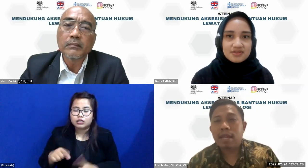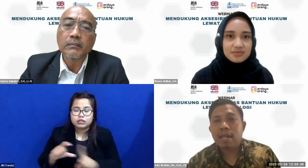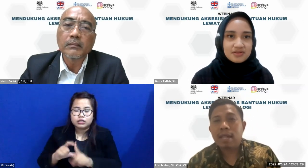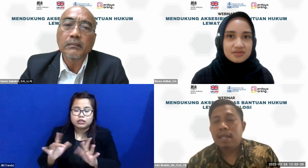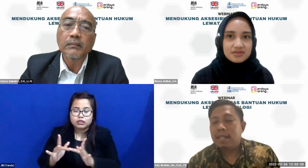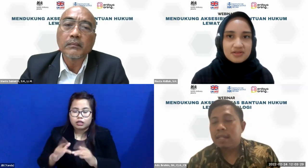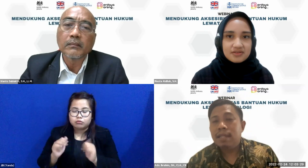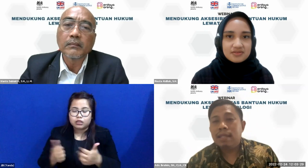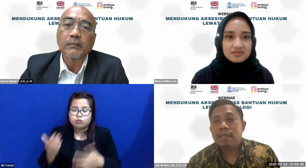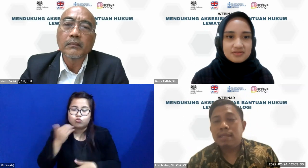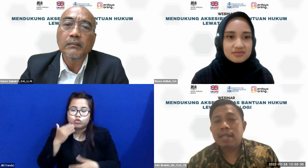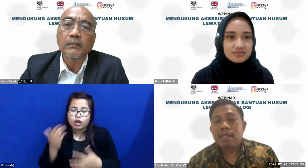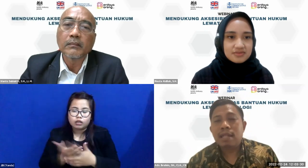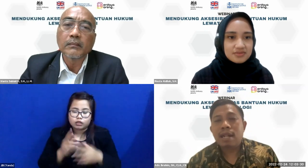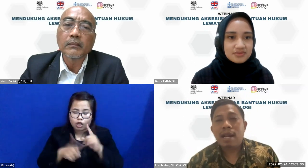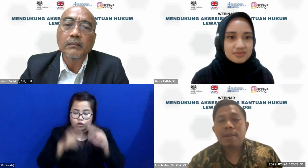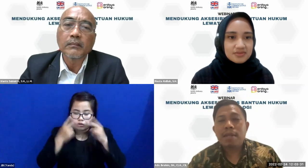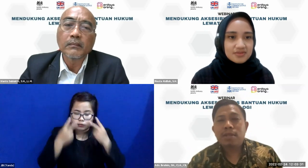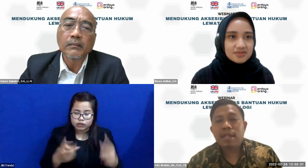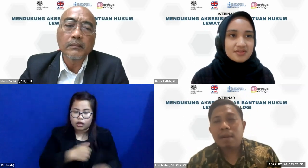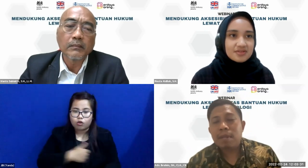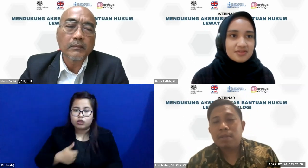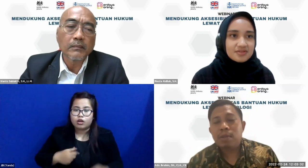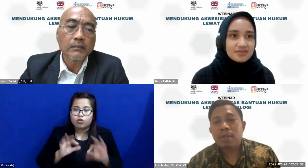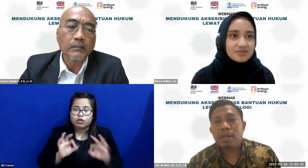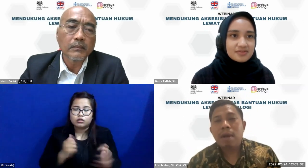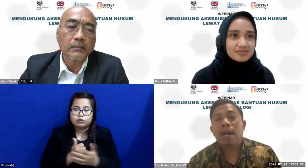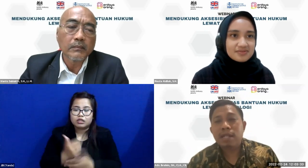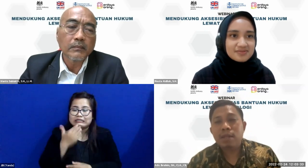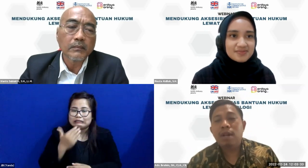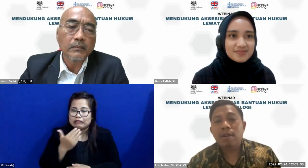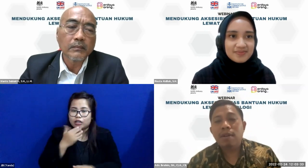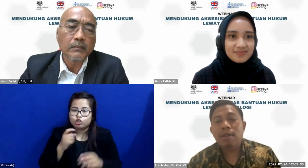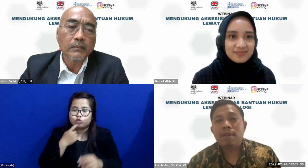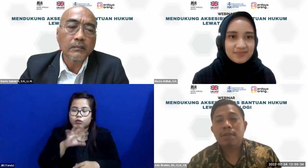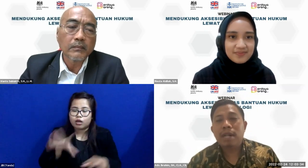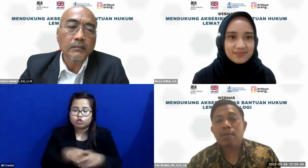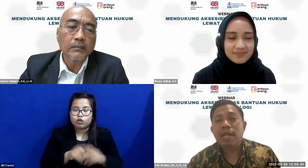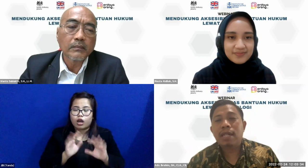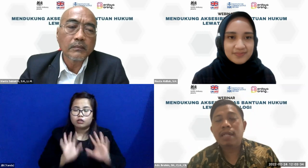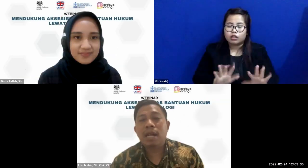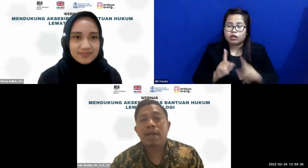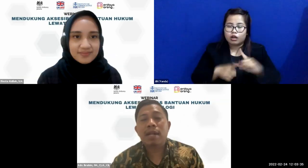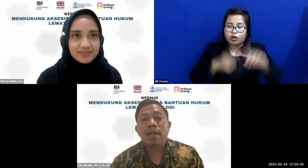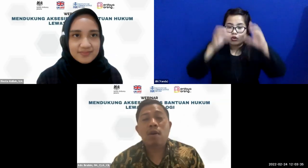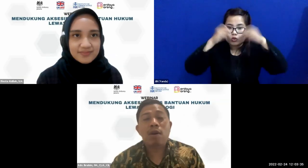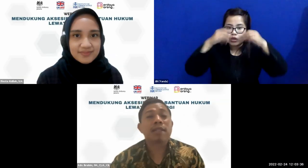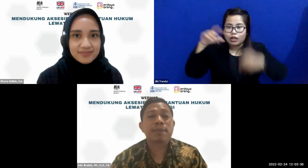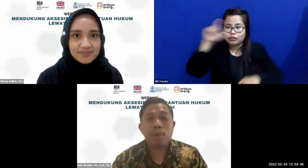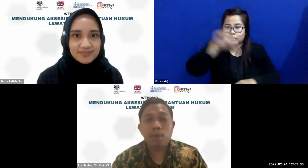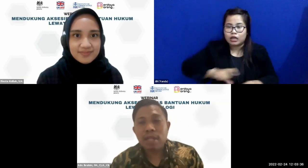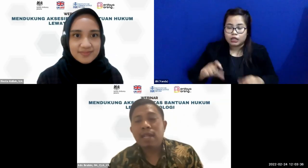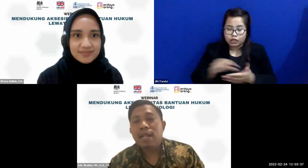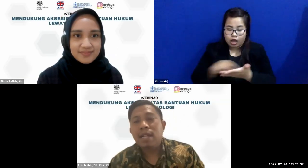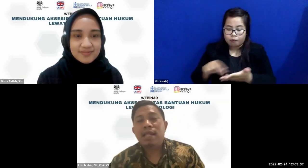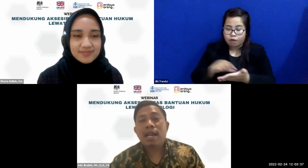mengecek anggotanya. Jadi sangat sederhana tinggal masuk bahkan di Google sebenarnya mencari nama orang